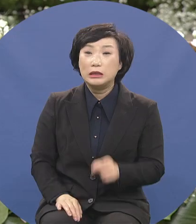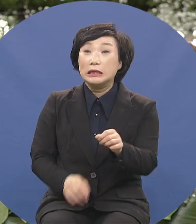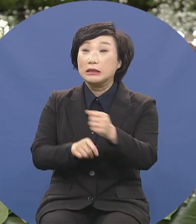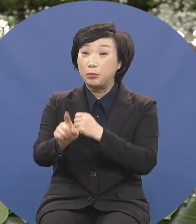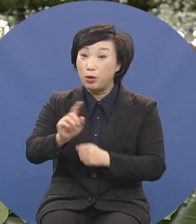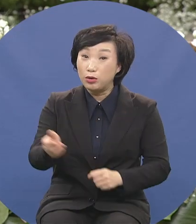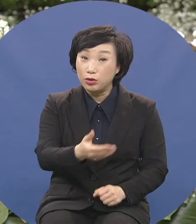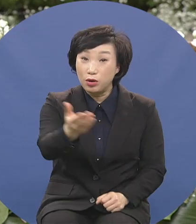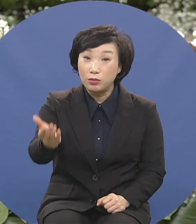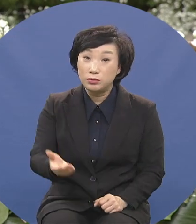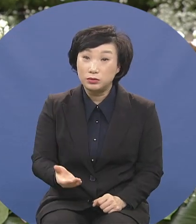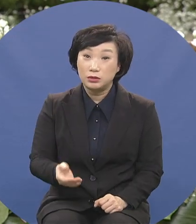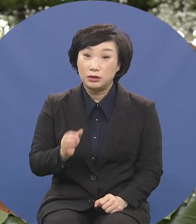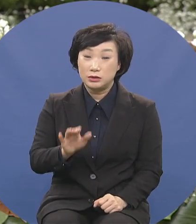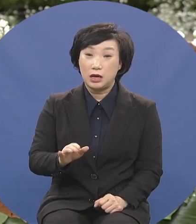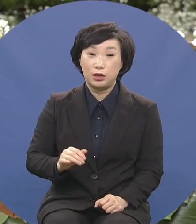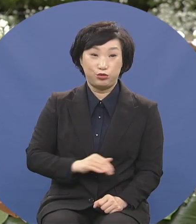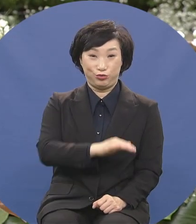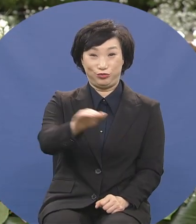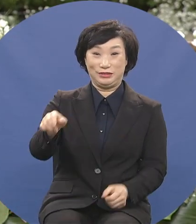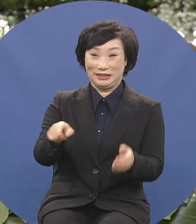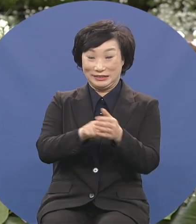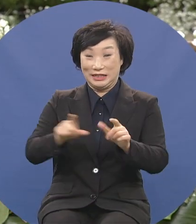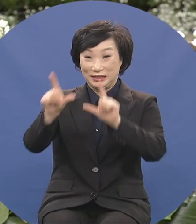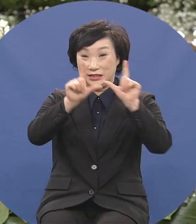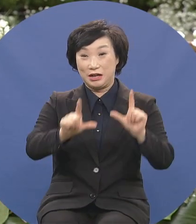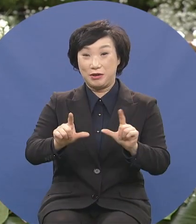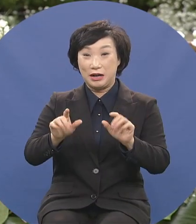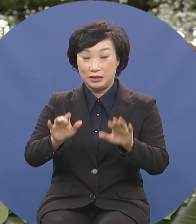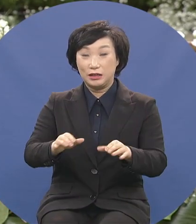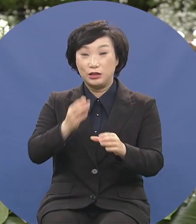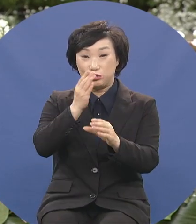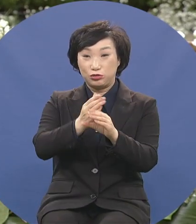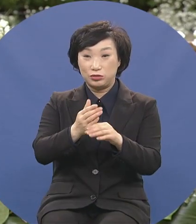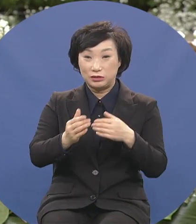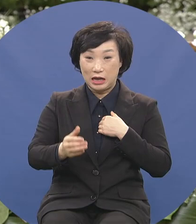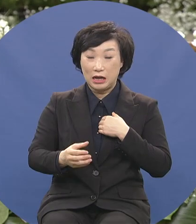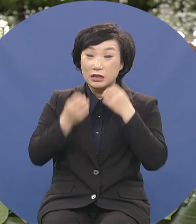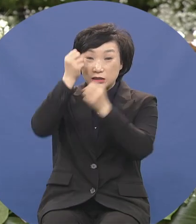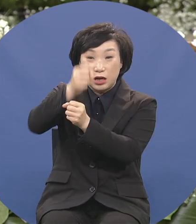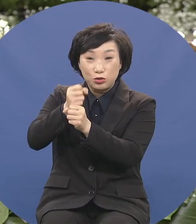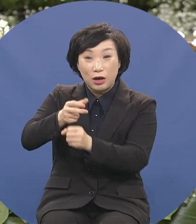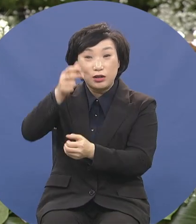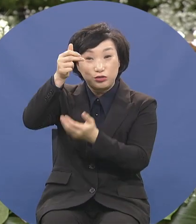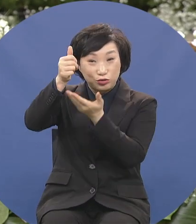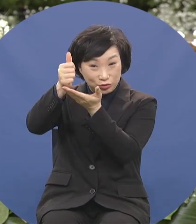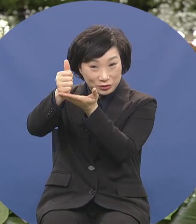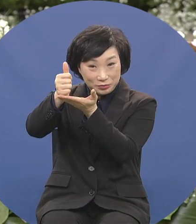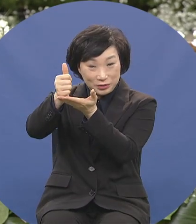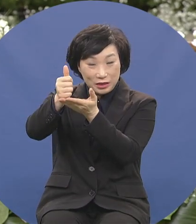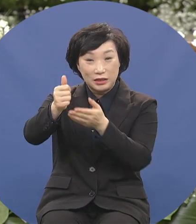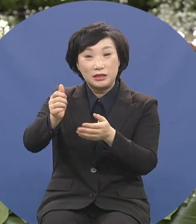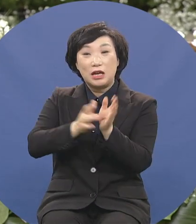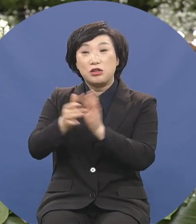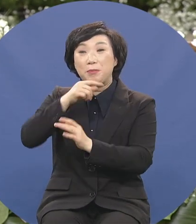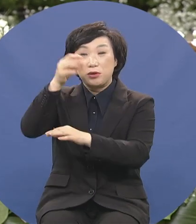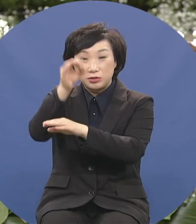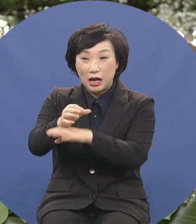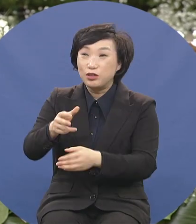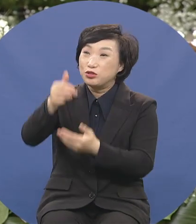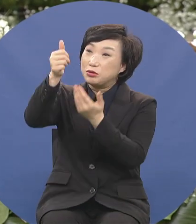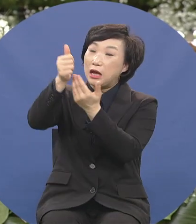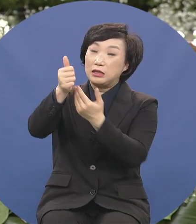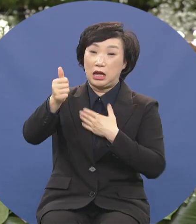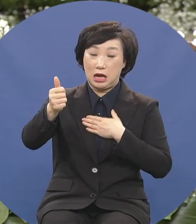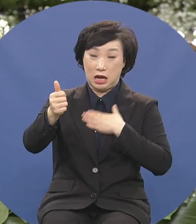무슨 말이냐? 우리가 신앙생활 하려면 나를 창조하신 주님, 피로값 주고 산 주님을